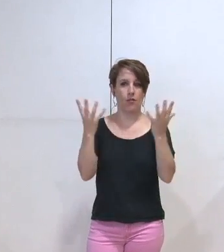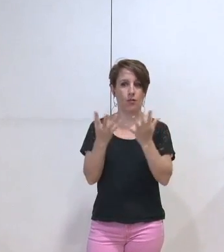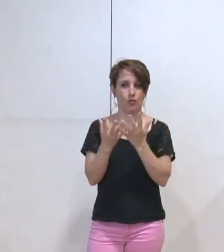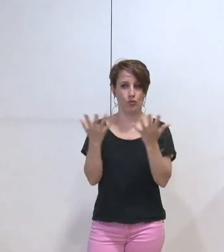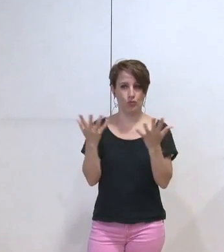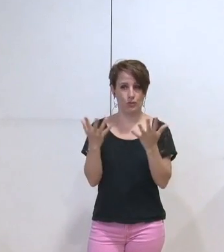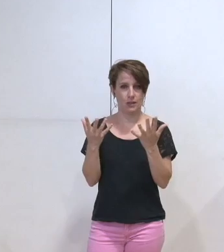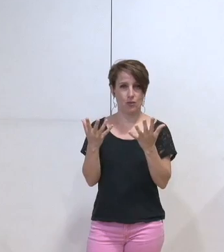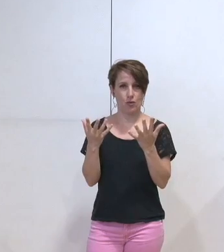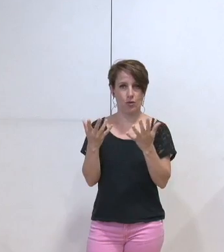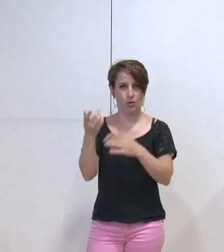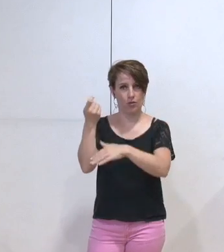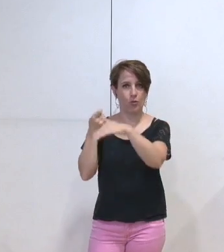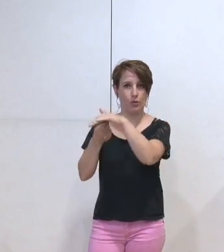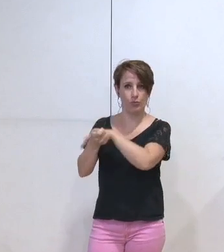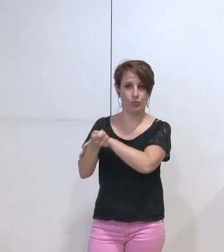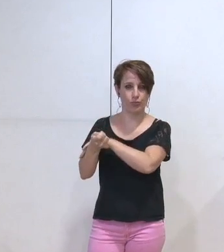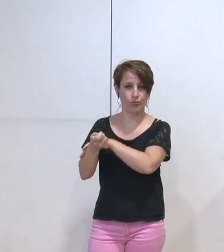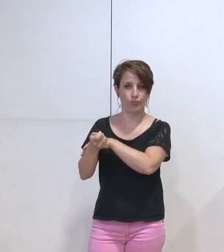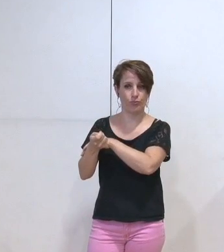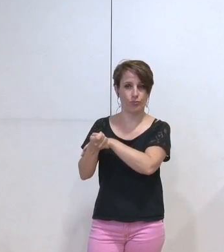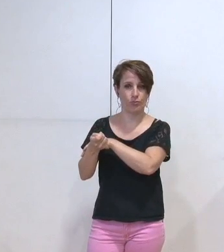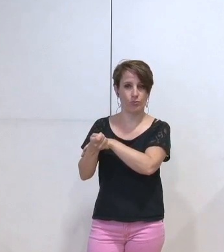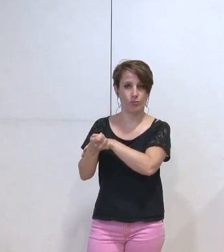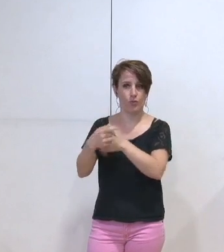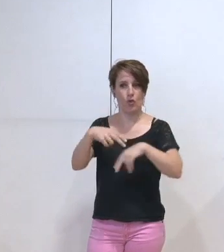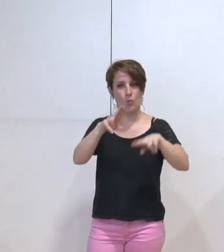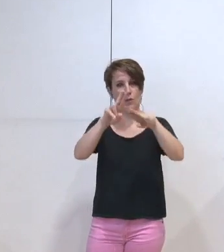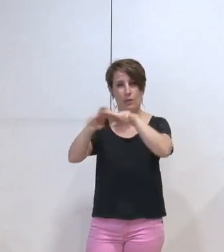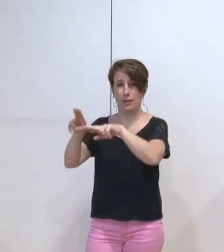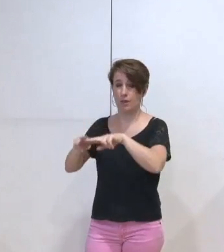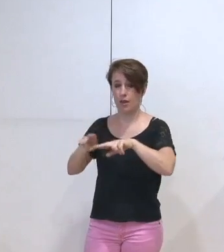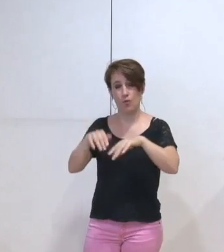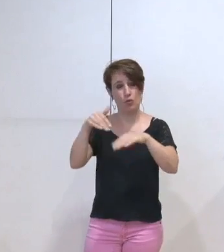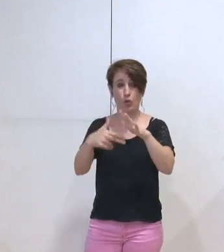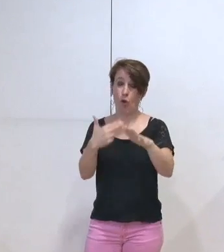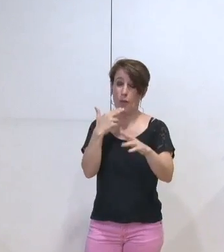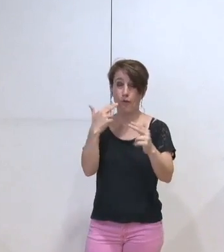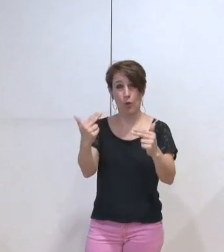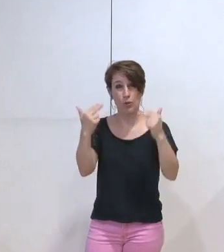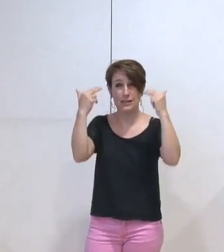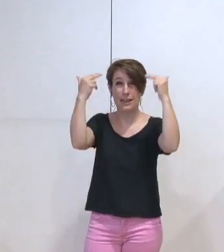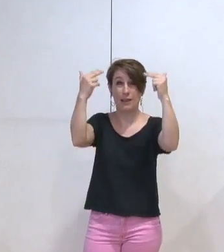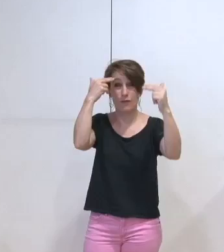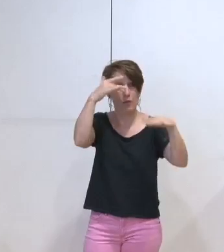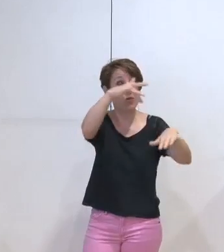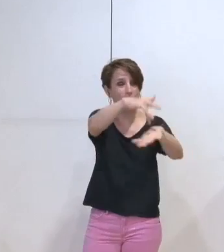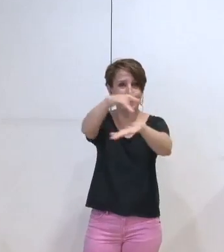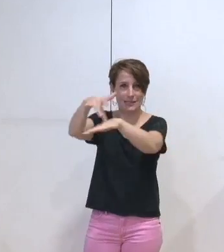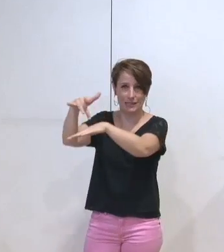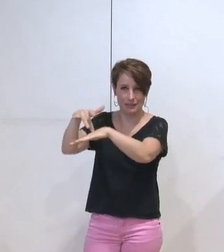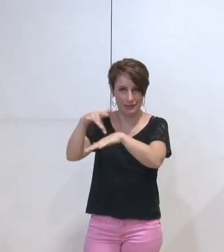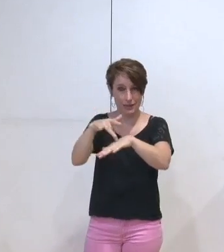financement c'est-à-dire de de travaux avec des des performances élevées qu' concernant ces ces sites avec un